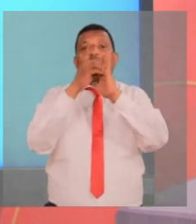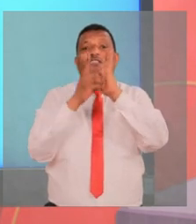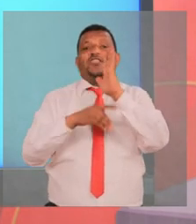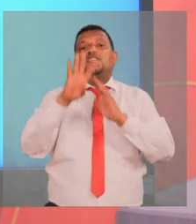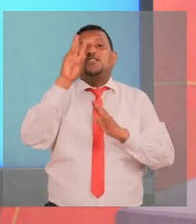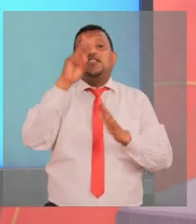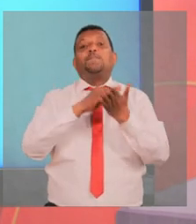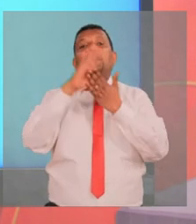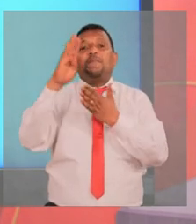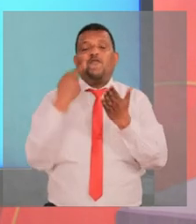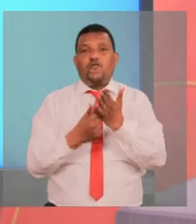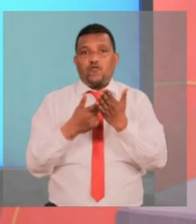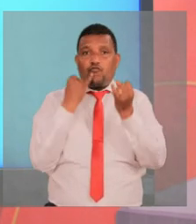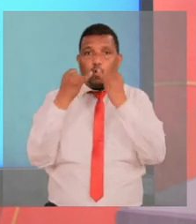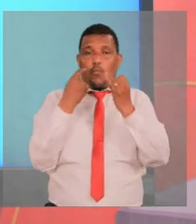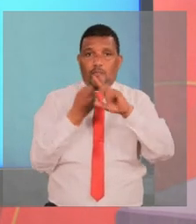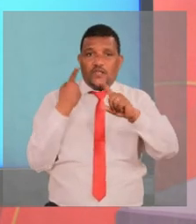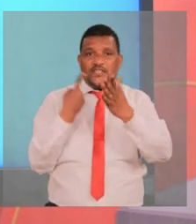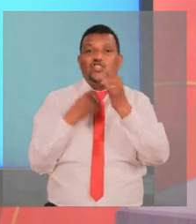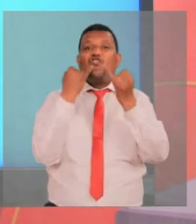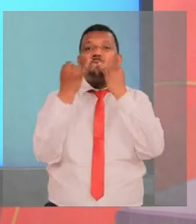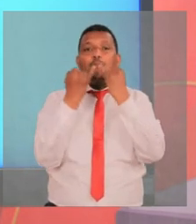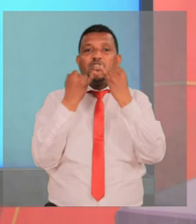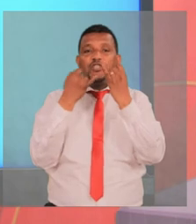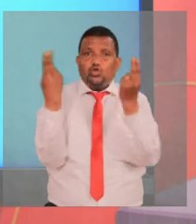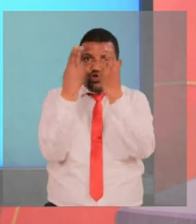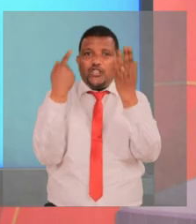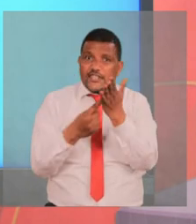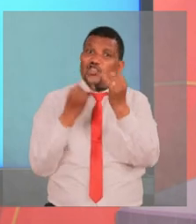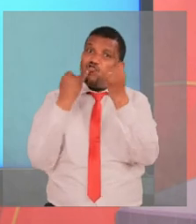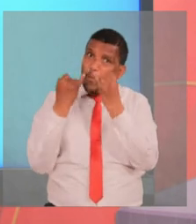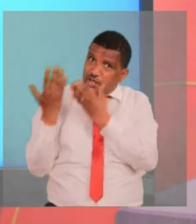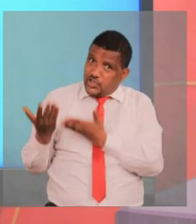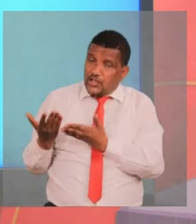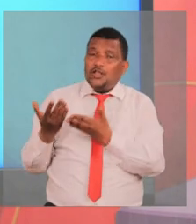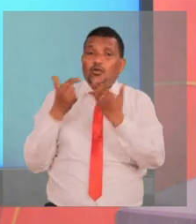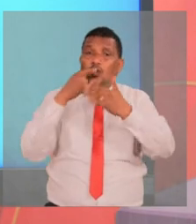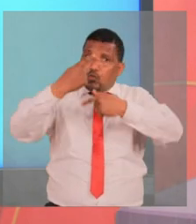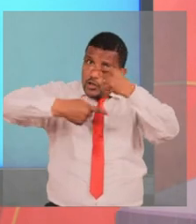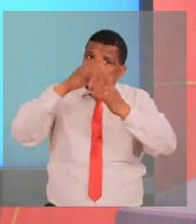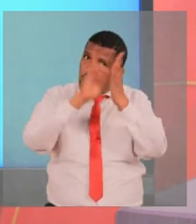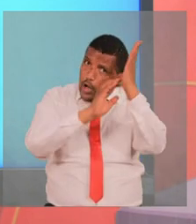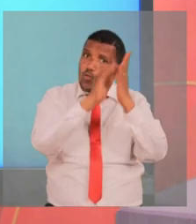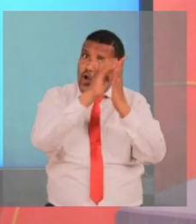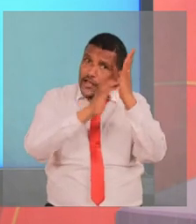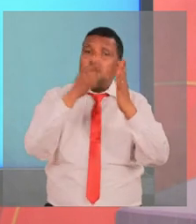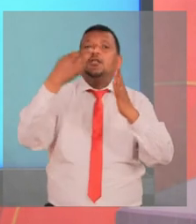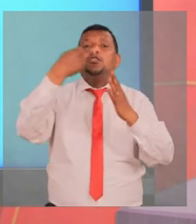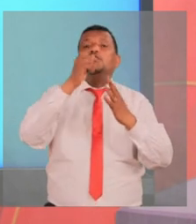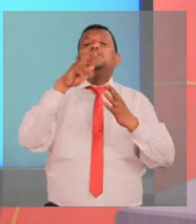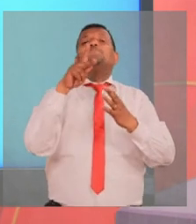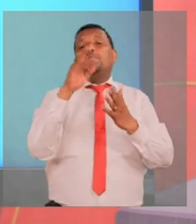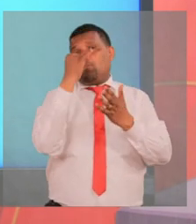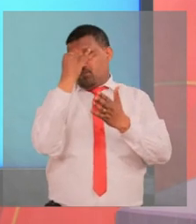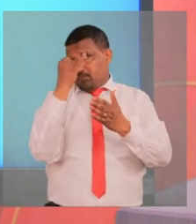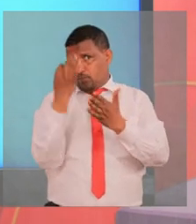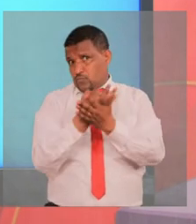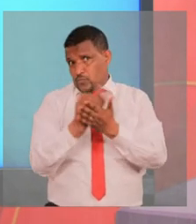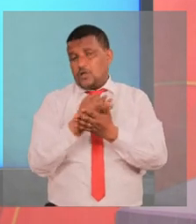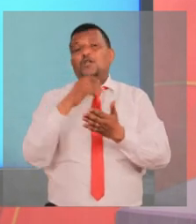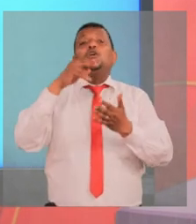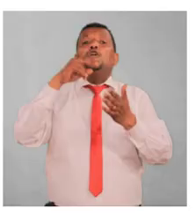from this इंफॉर्मेशन इंफॉर्मेशन सब्सक्राइब कि जब Bigg Boss तो मैं कोडित